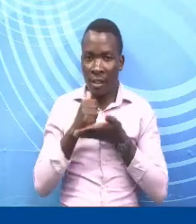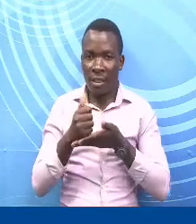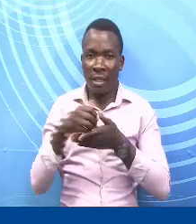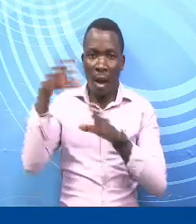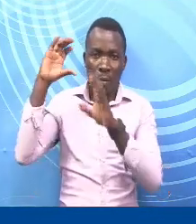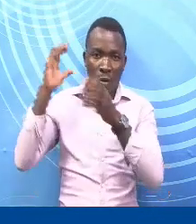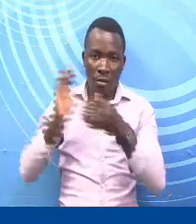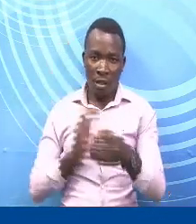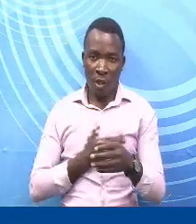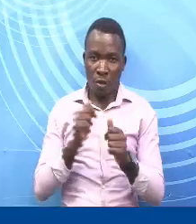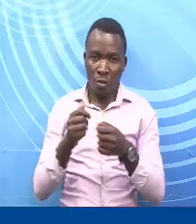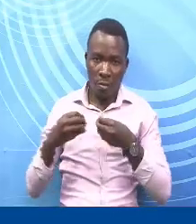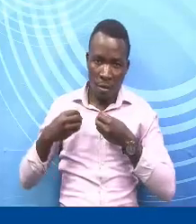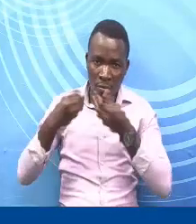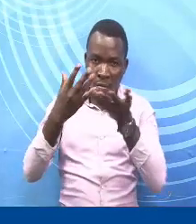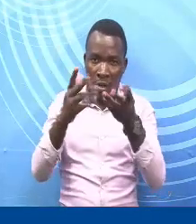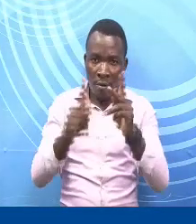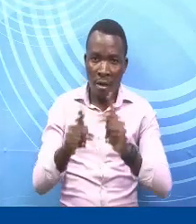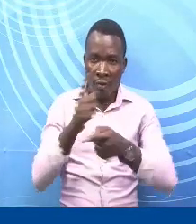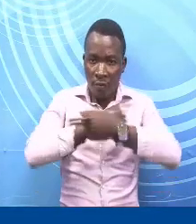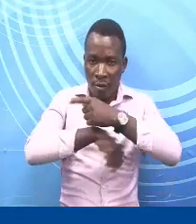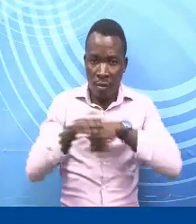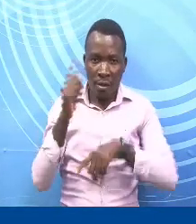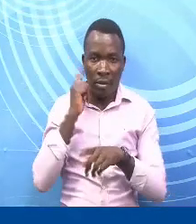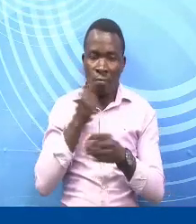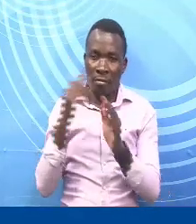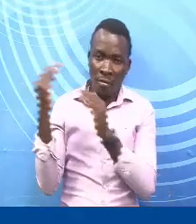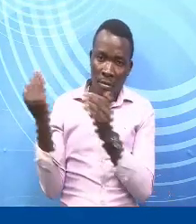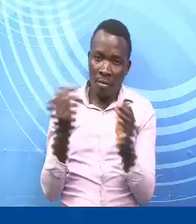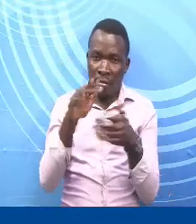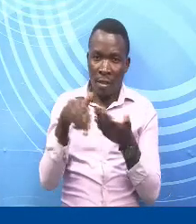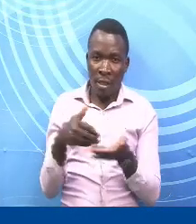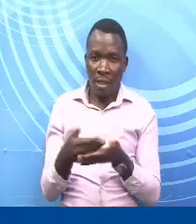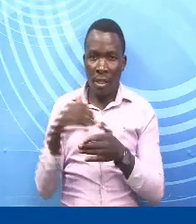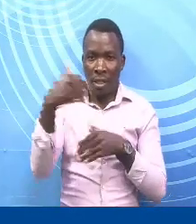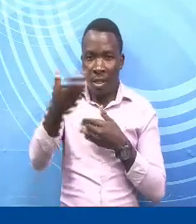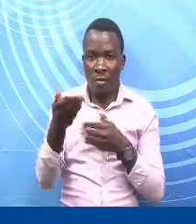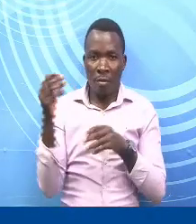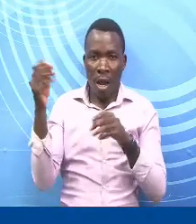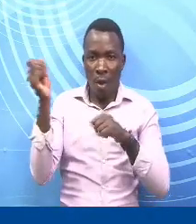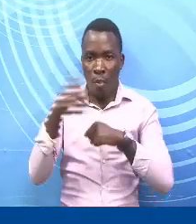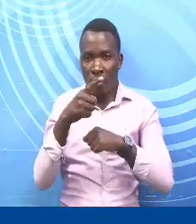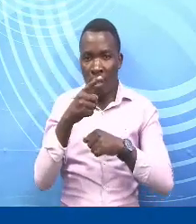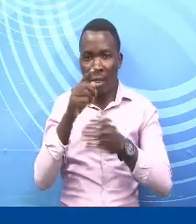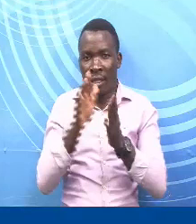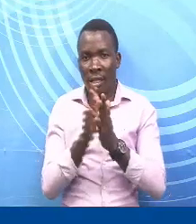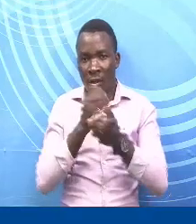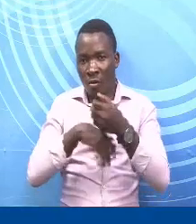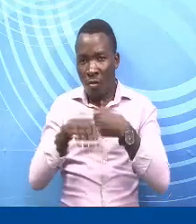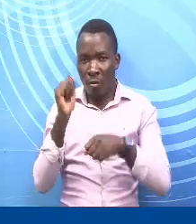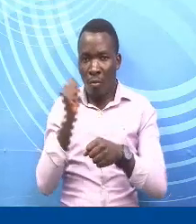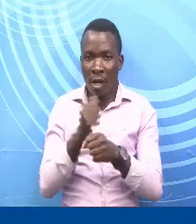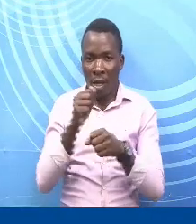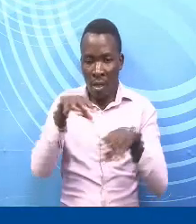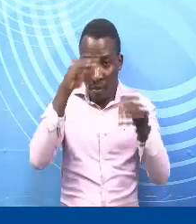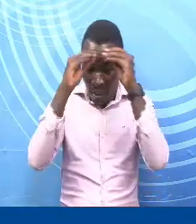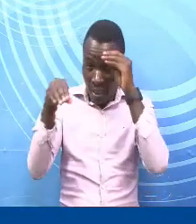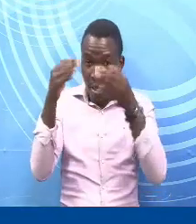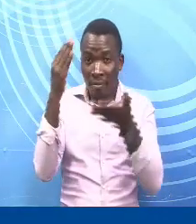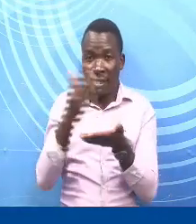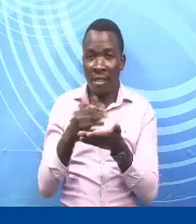makuru abashe kugera ku bafite ubumuga bwo kutumva. Reka mbahe ikaze. Nyuma y'ukwezi ndetse n'umwaka kubiga mu cyiciro cya mbere